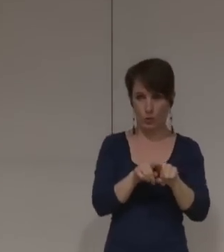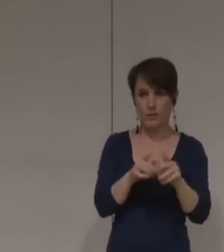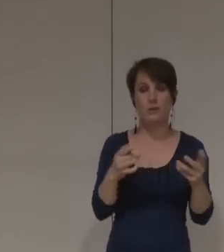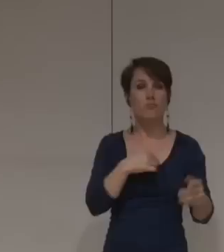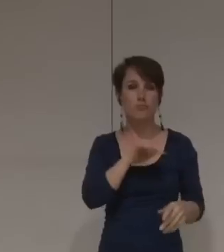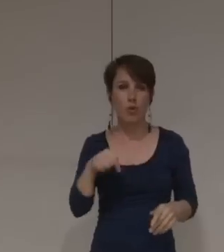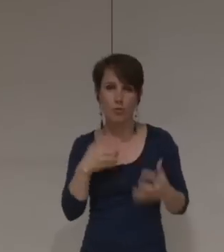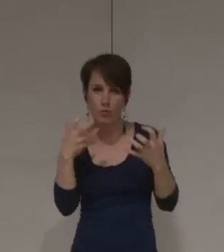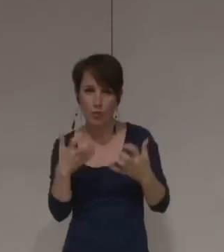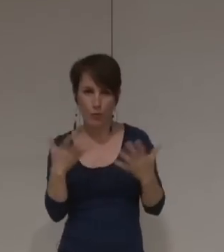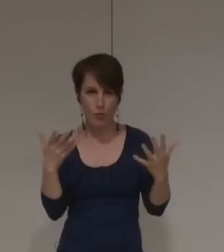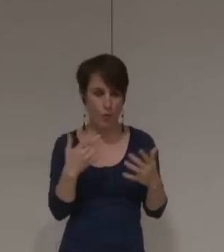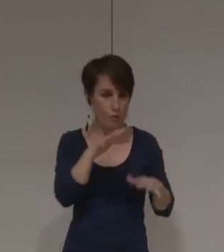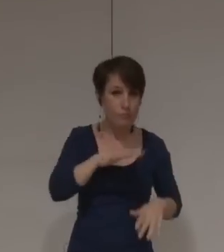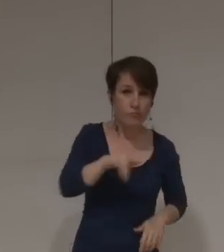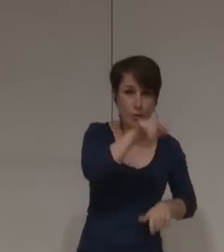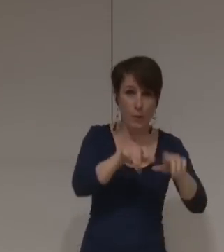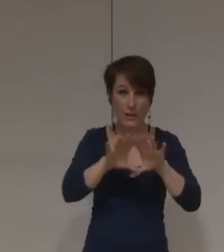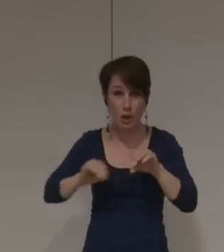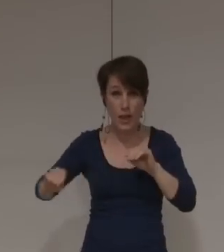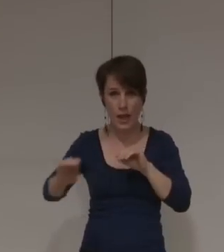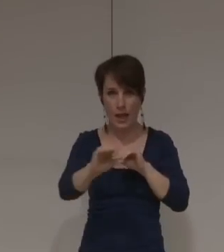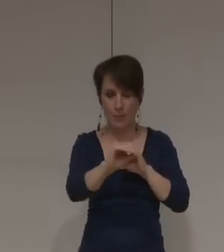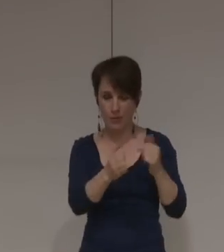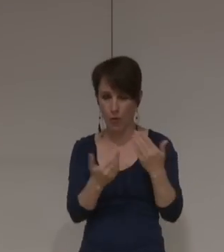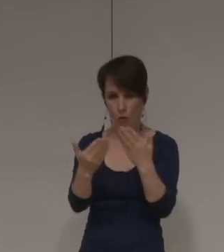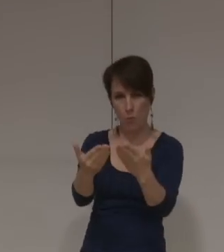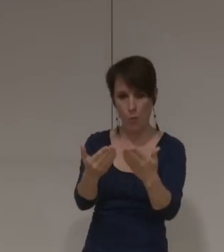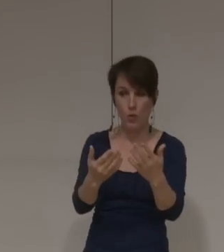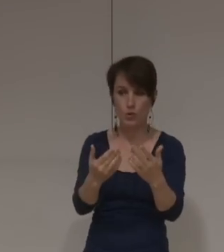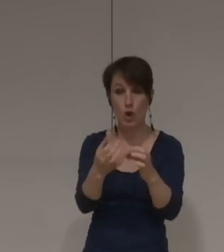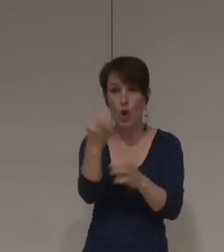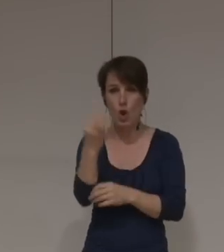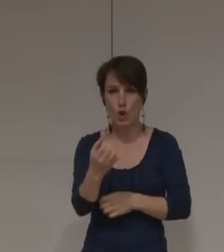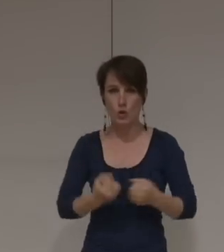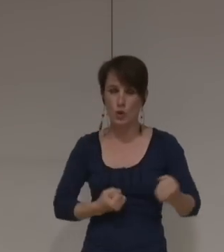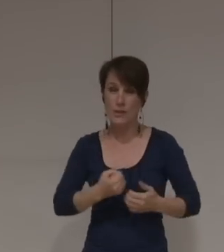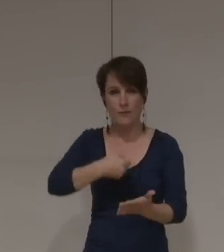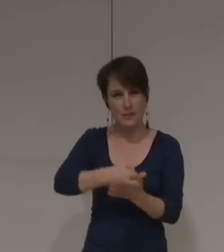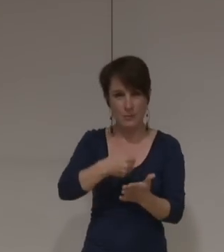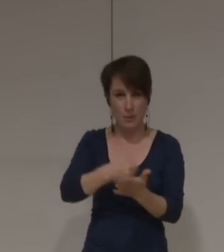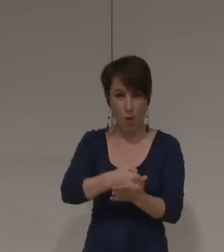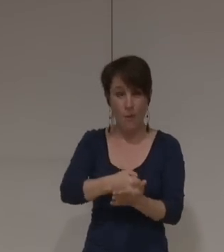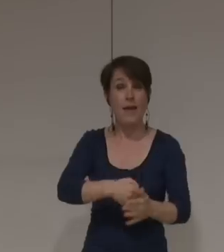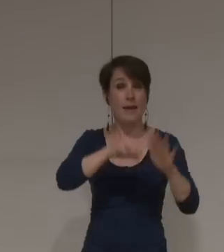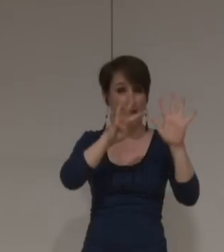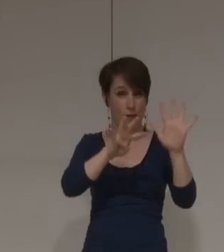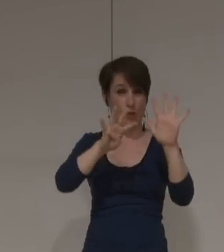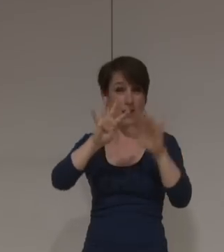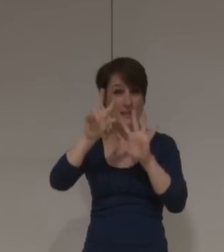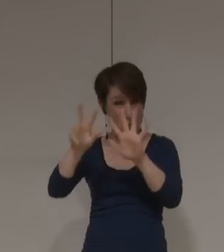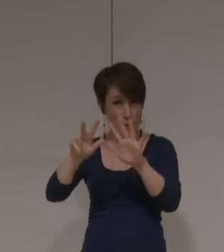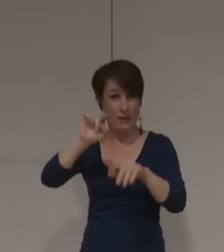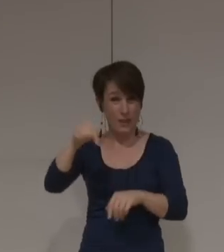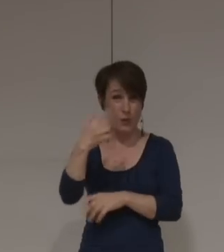assurer auprès des habitants un taux de service minimum de 98,5 % avec